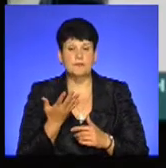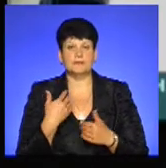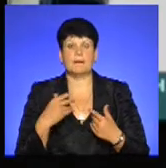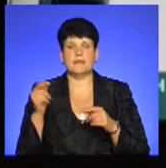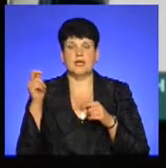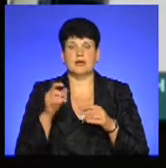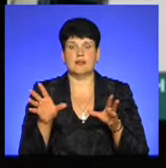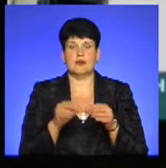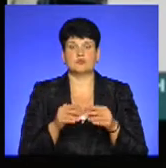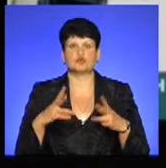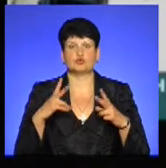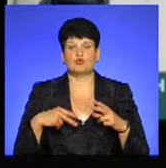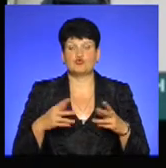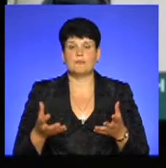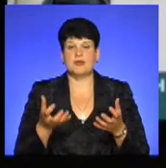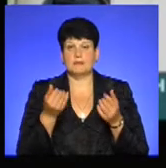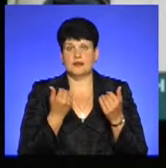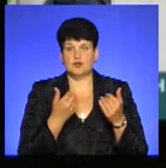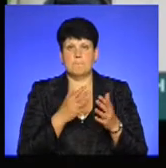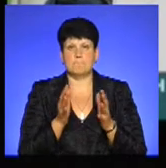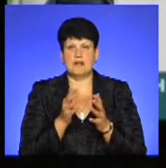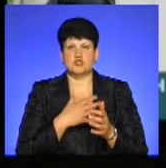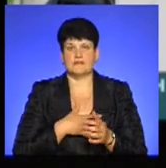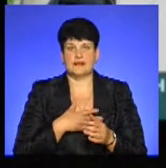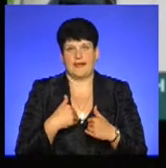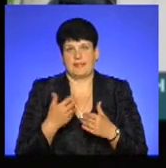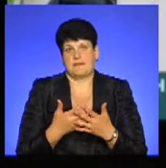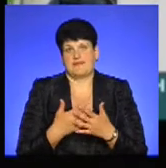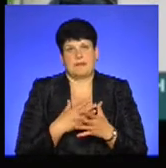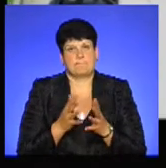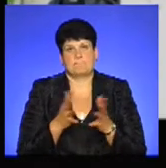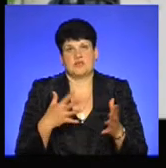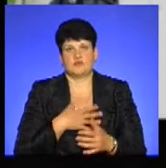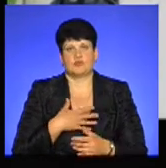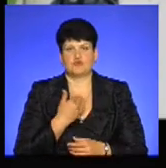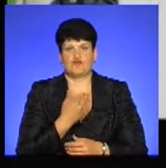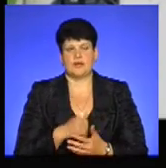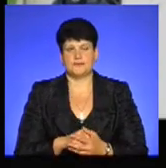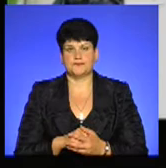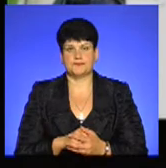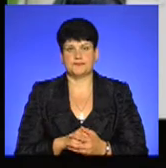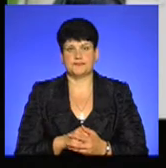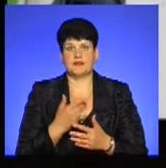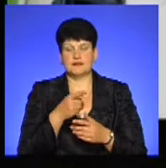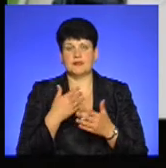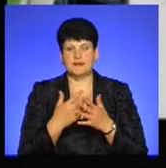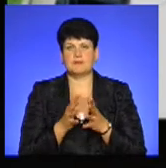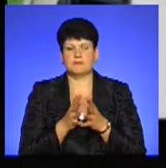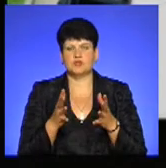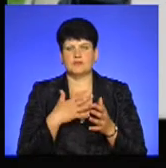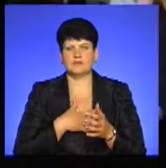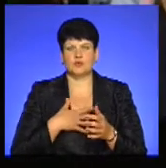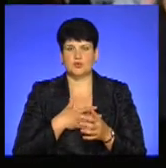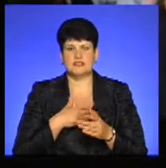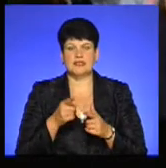її, щоб вона менше хвилювалася, бо я, напевно, що більше хвилююся, як вона. Напевно, завжди батьки більше хвилюються, ніж